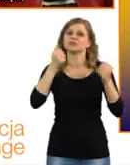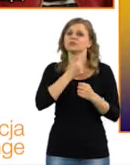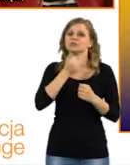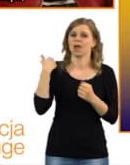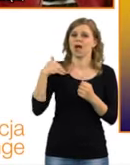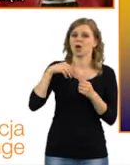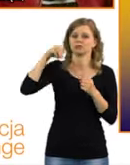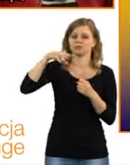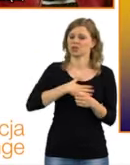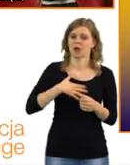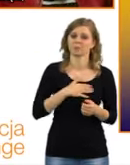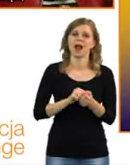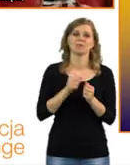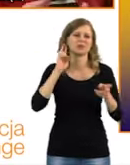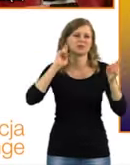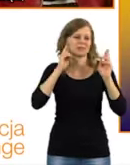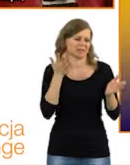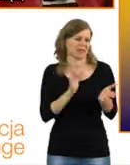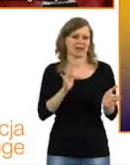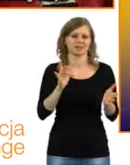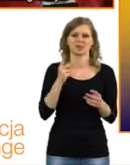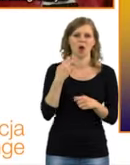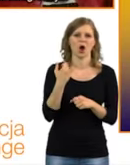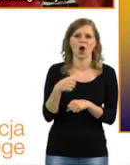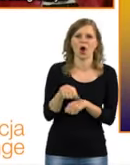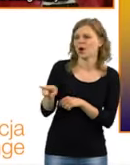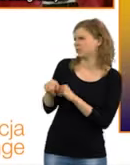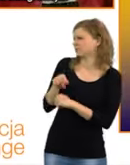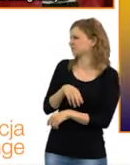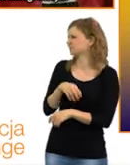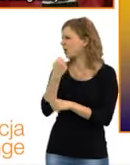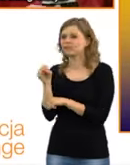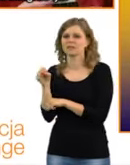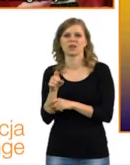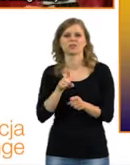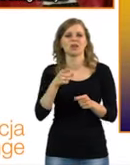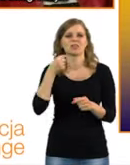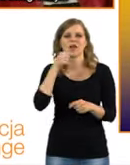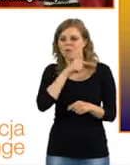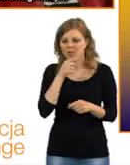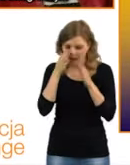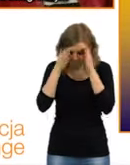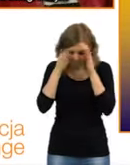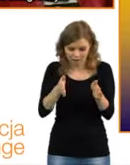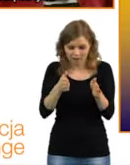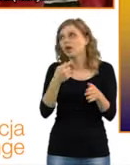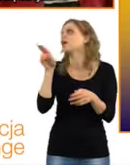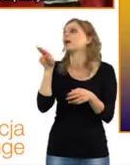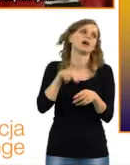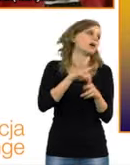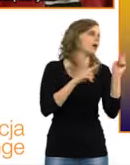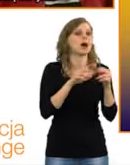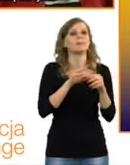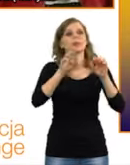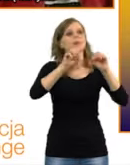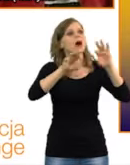taka osoba, nadwrażliwość na dźwięki, odwracanie się, czyli nie potrafi skupić uwagi na tym,